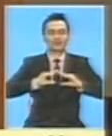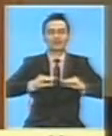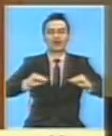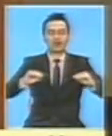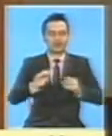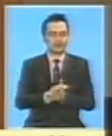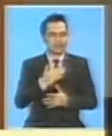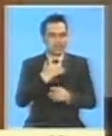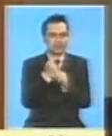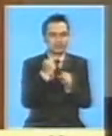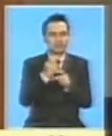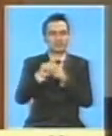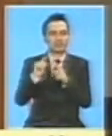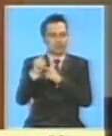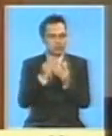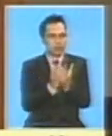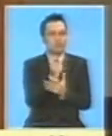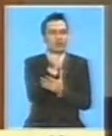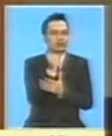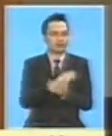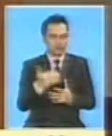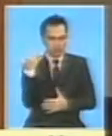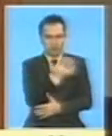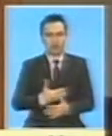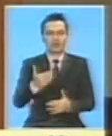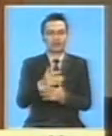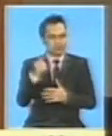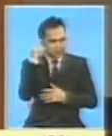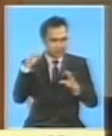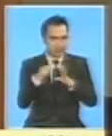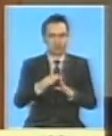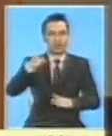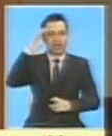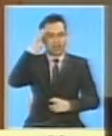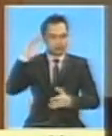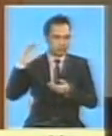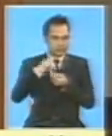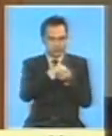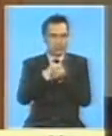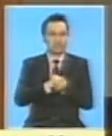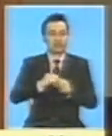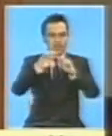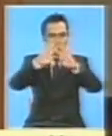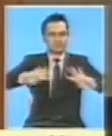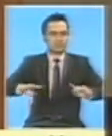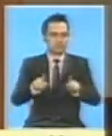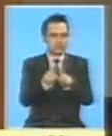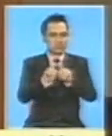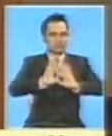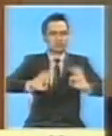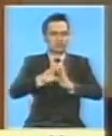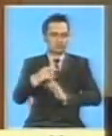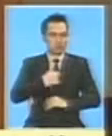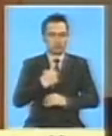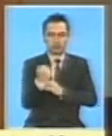ากให้เดินไปอย่างนั้นนะครับแล้วก็เสริมสร้างศักยภาพในการบริการทางทหารร่วมกันของอาเซียนวันนี้เราก็ต้องเข้มแข็งด้วยตัวเองด้วยเพราะว่